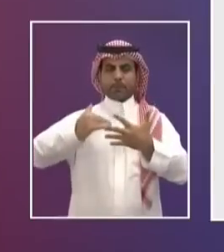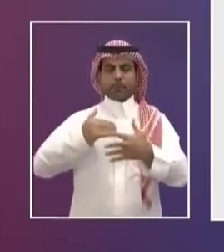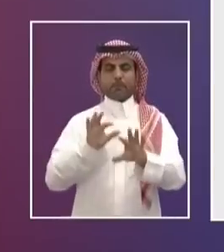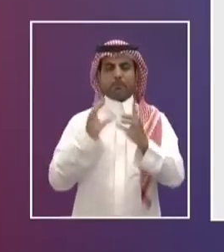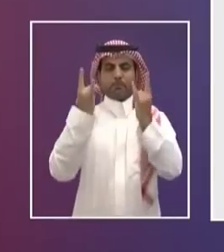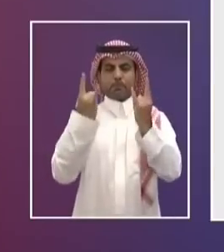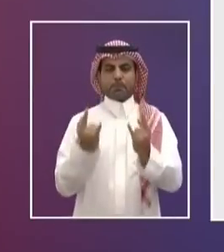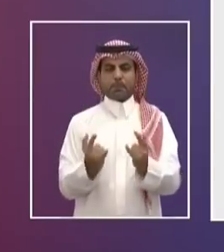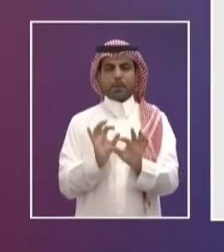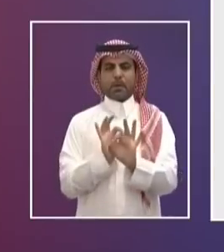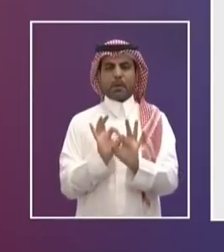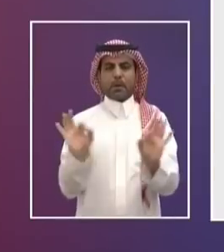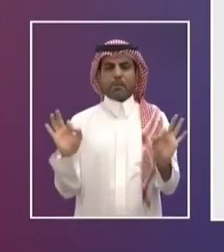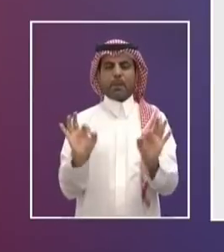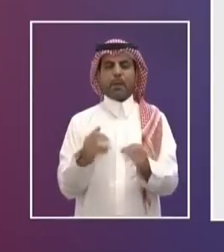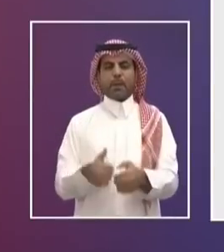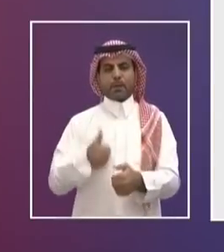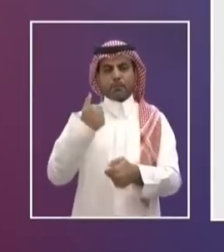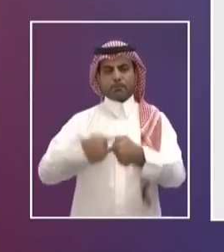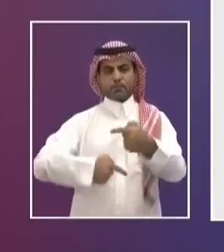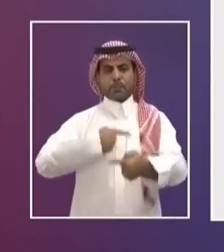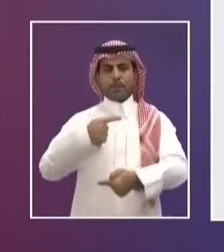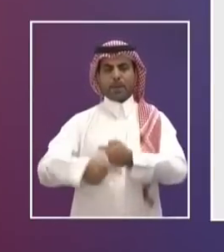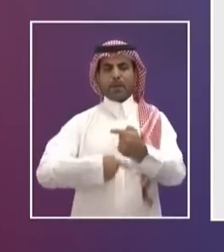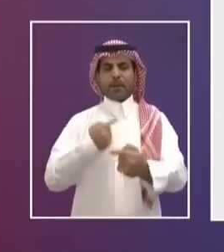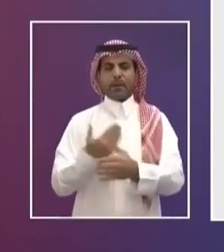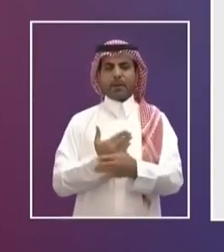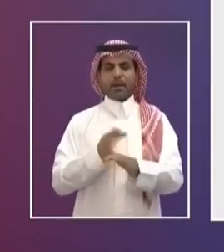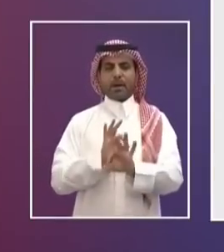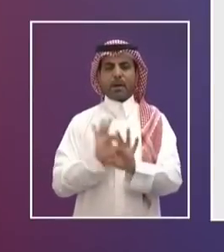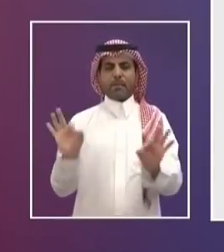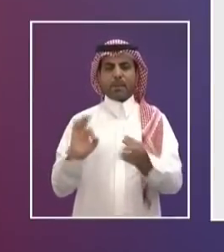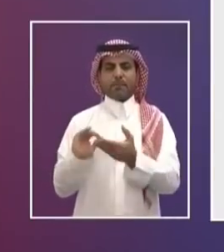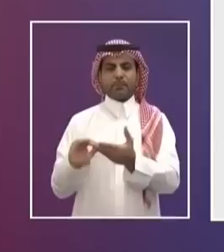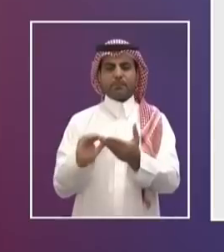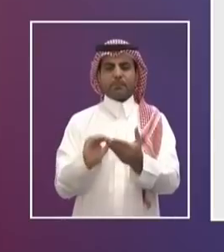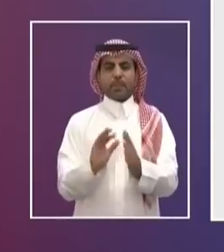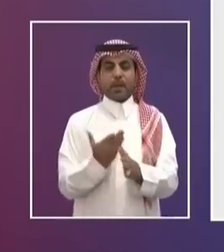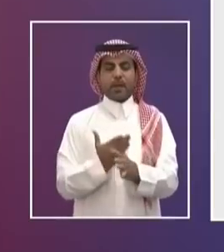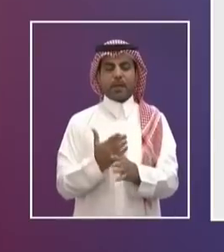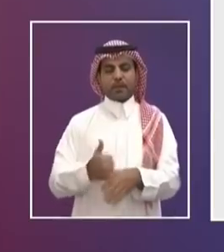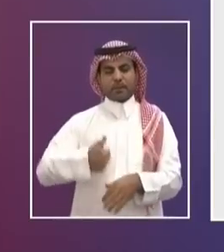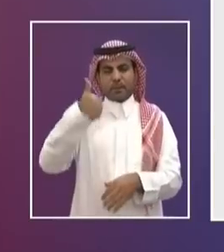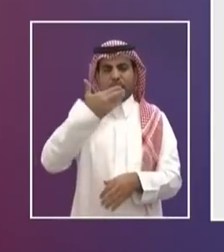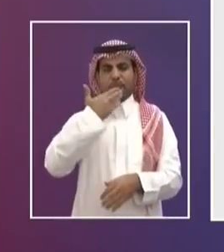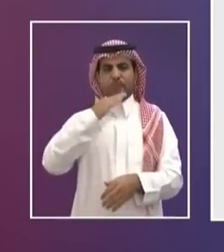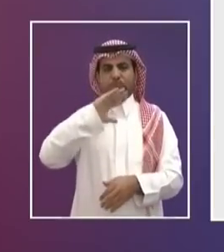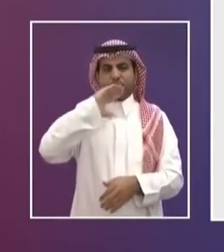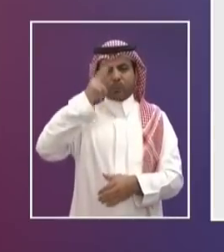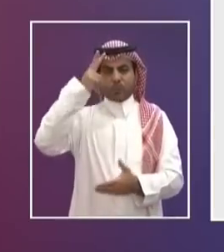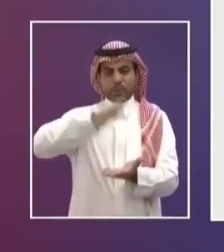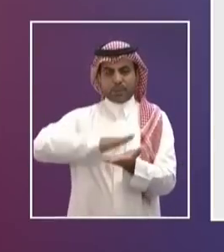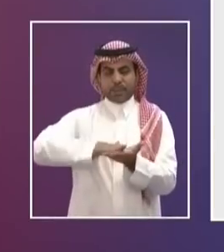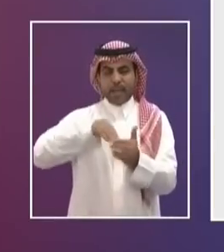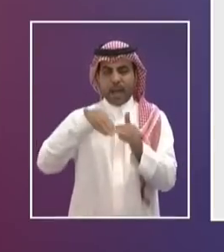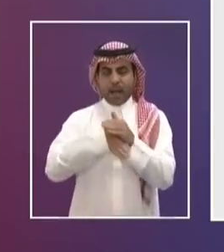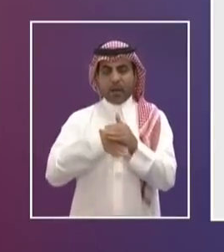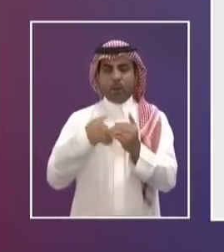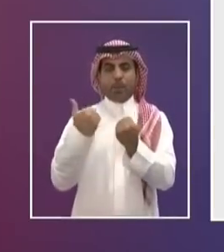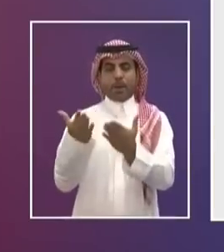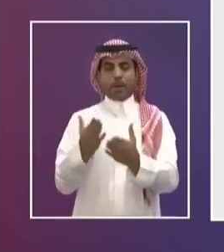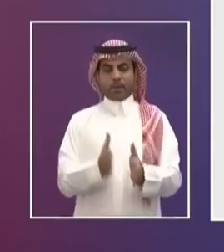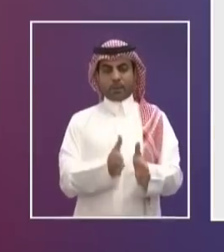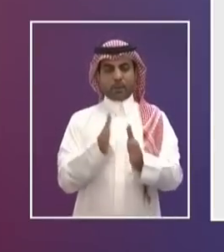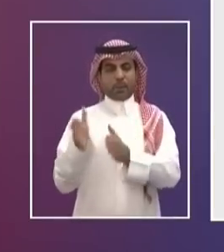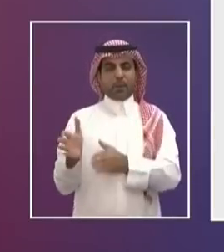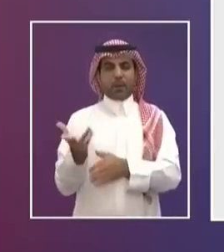كانت محط ثقة وتقدير وأثر بحمد الله إيجابي داخل المملكة العربية السعودية